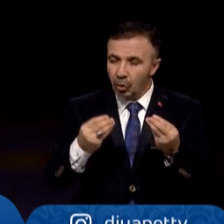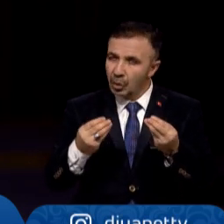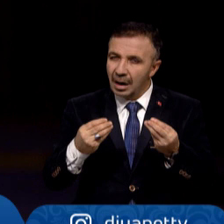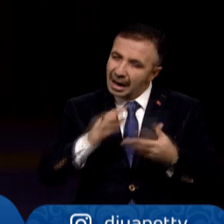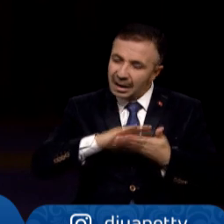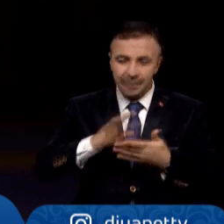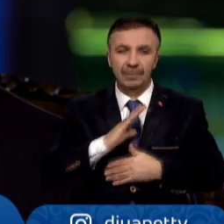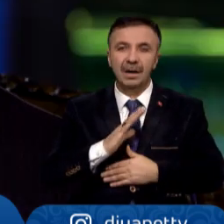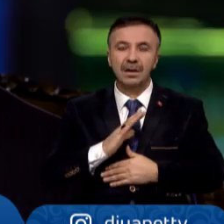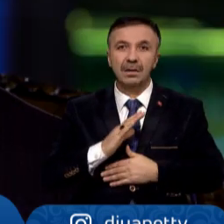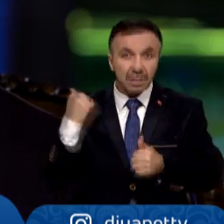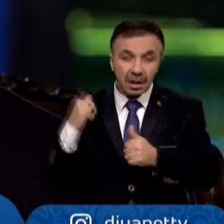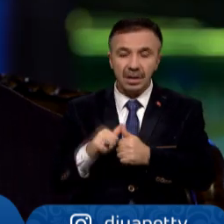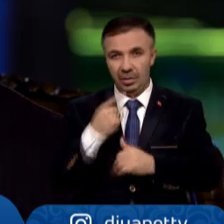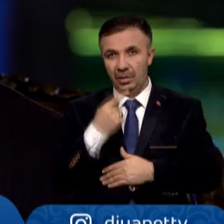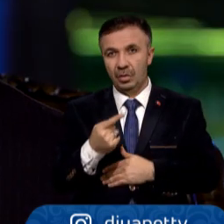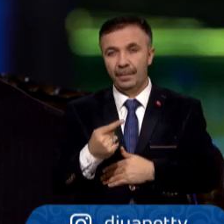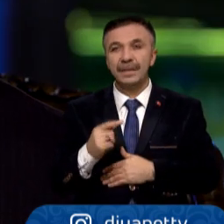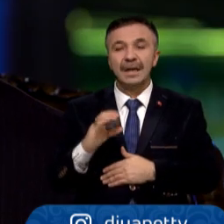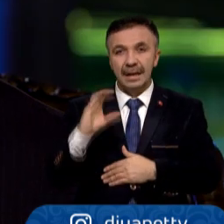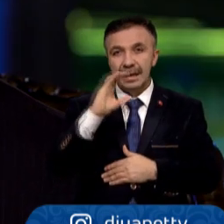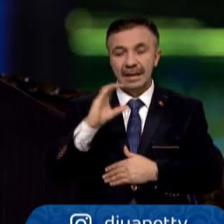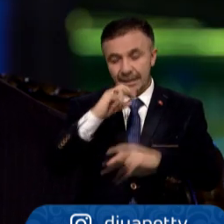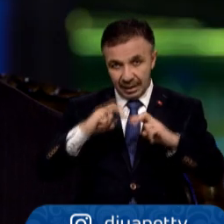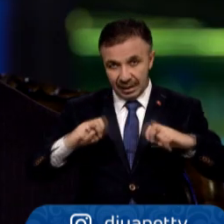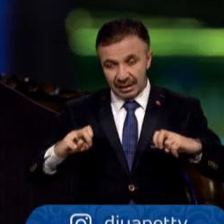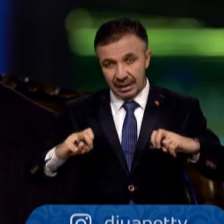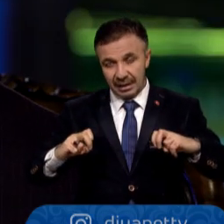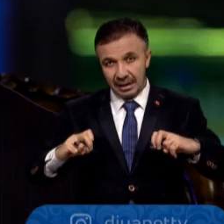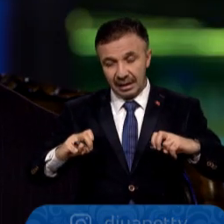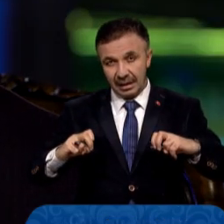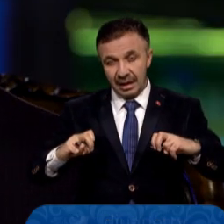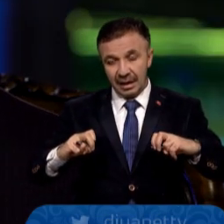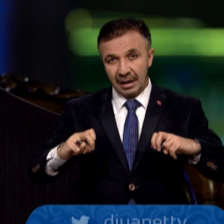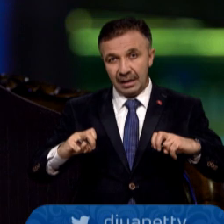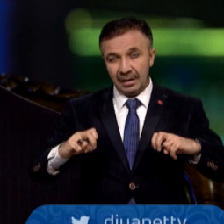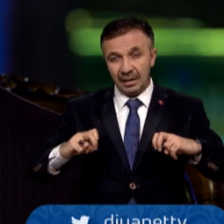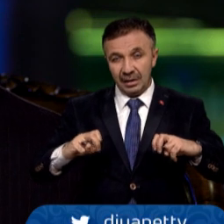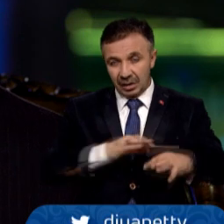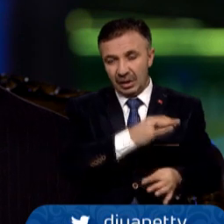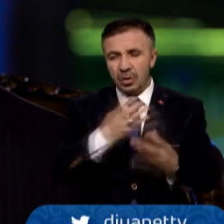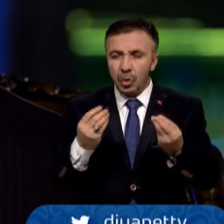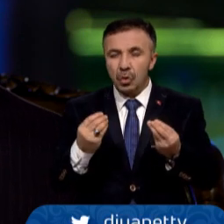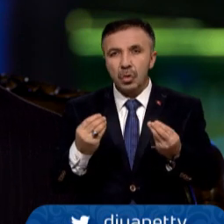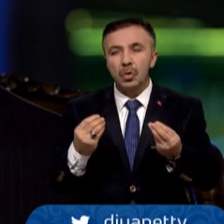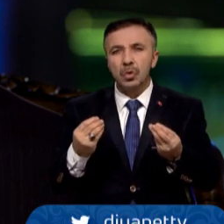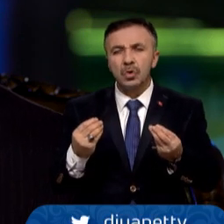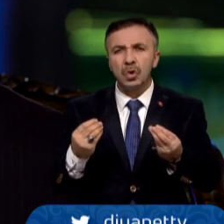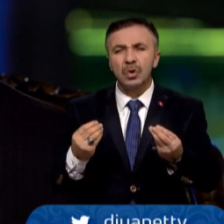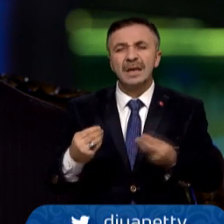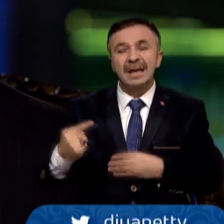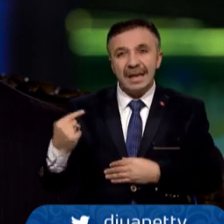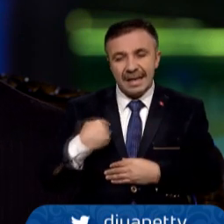arkadaşımız var bir daha söylüyorum ilahiyat fakülteleri miz için gerçekten çok Yetkin